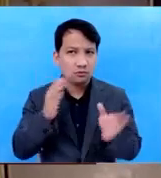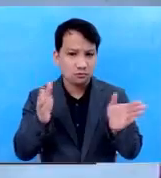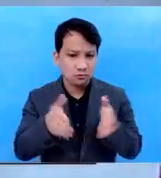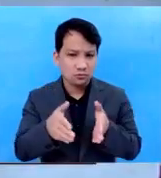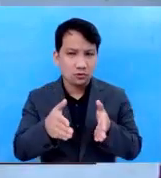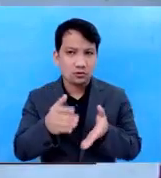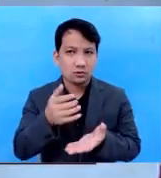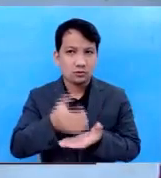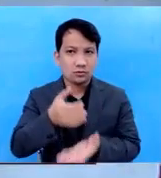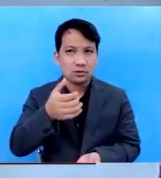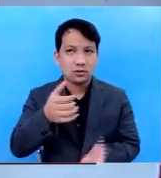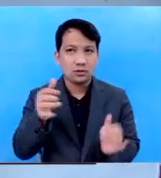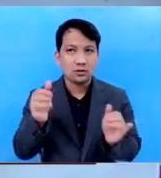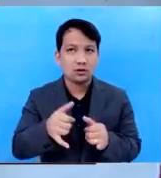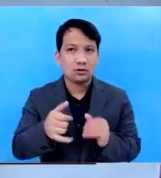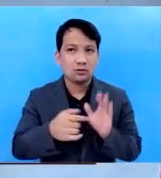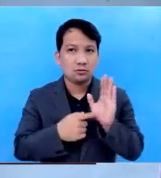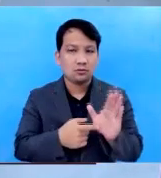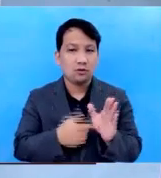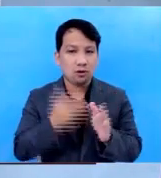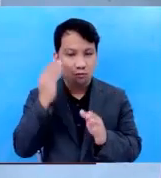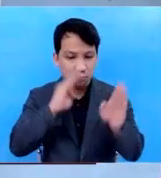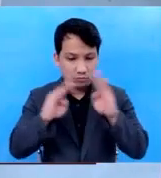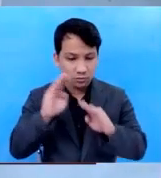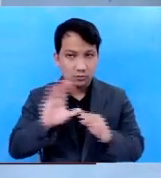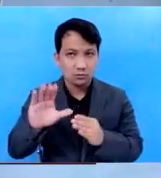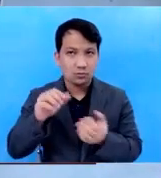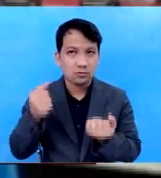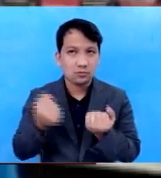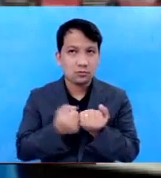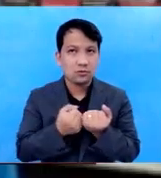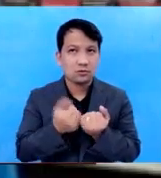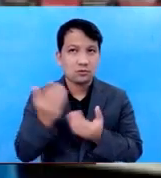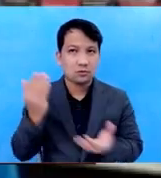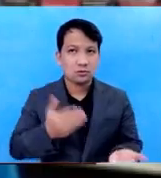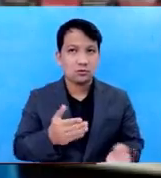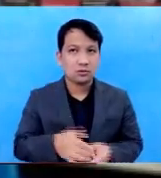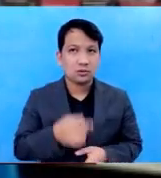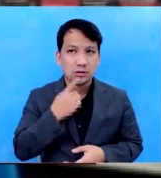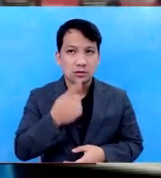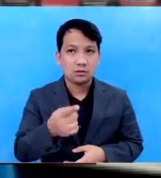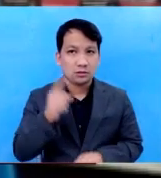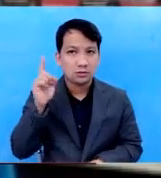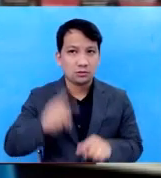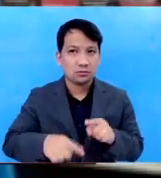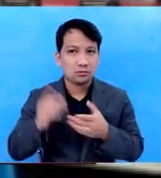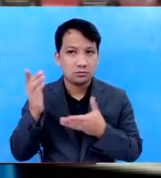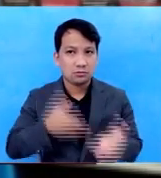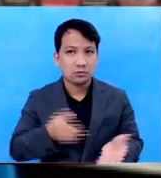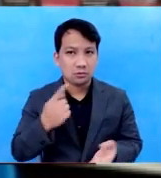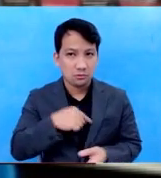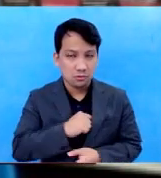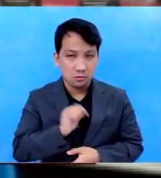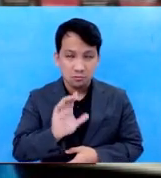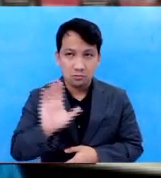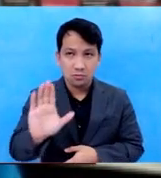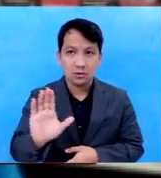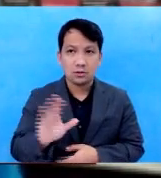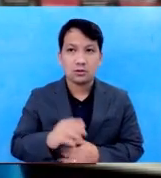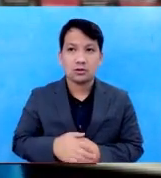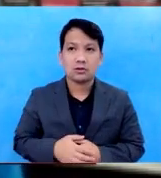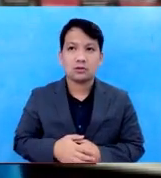size. Nagkakaproblema raw ang ilang supplier. Ang sabi lang is they cannot assure us of